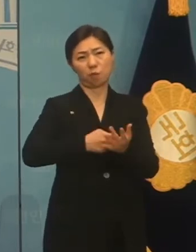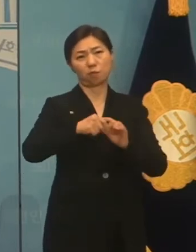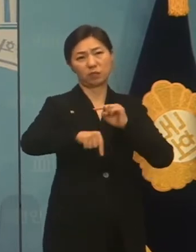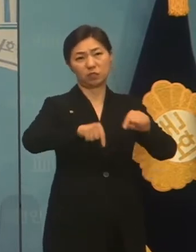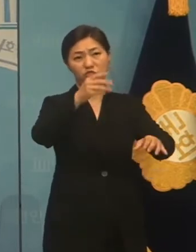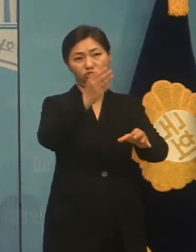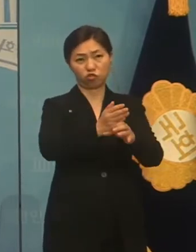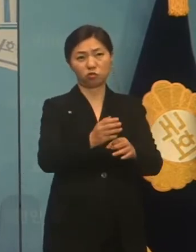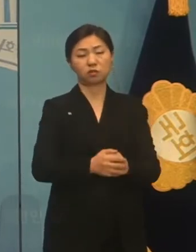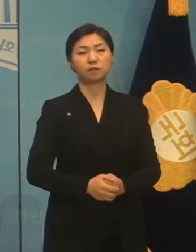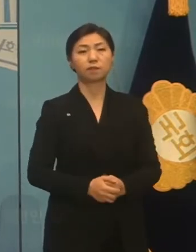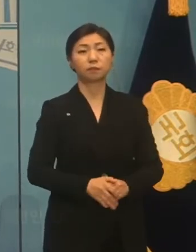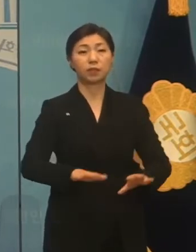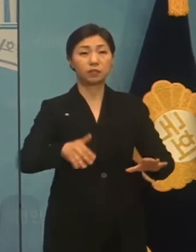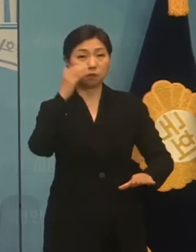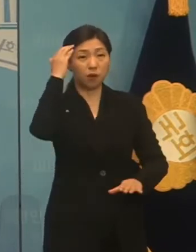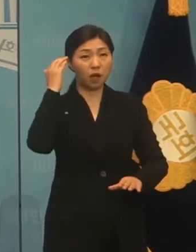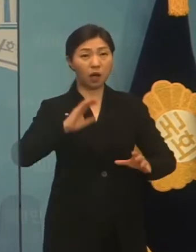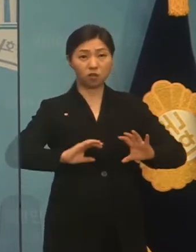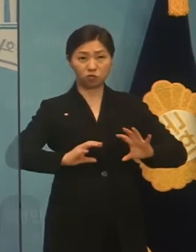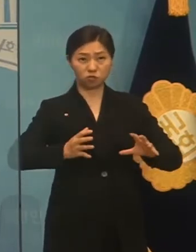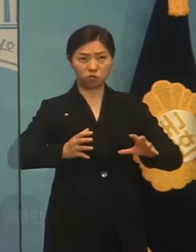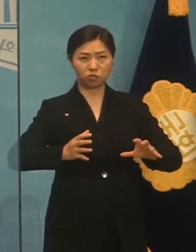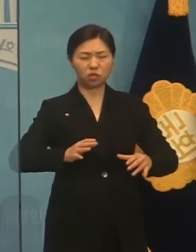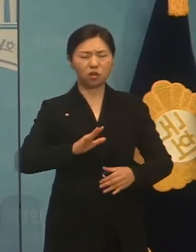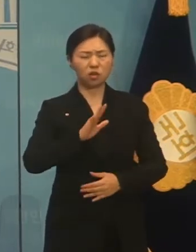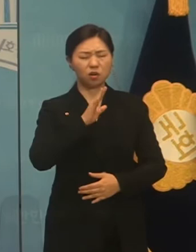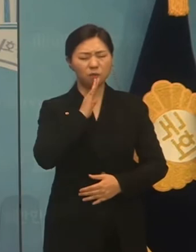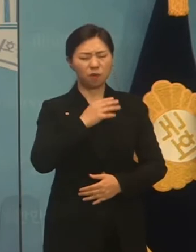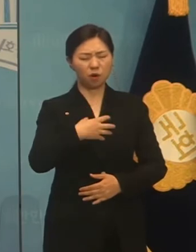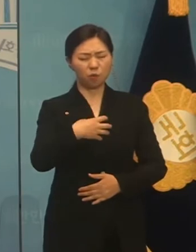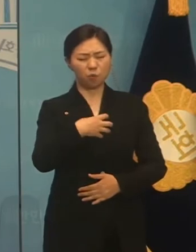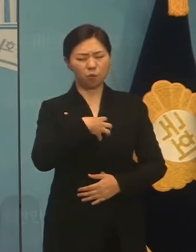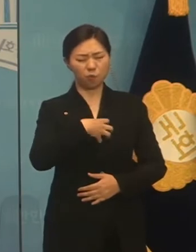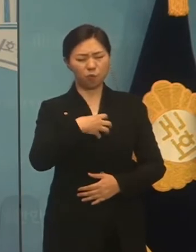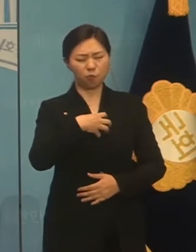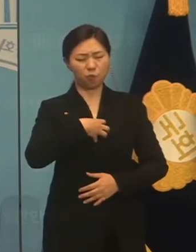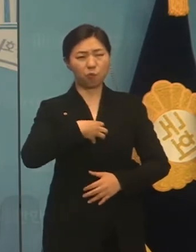지금 대한민국은 절체절명의 위기에 처해 있습니다.